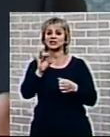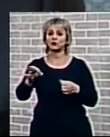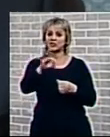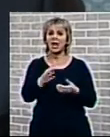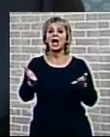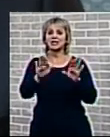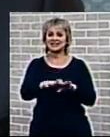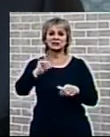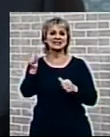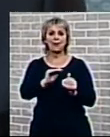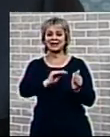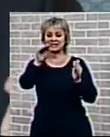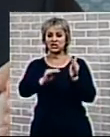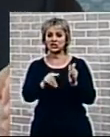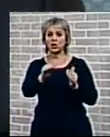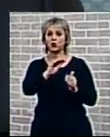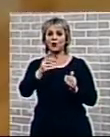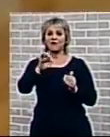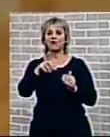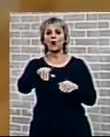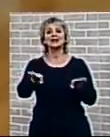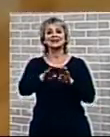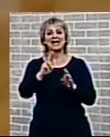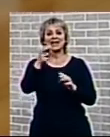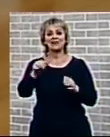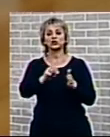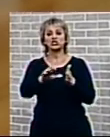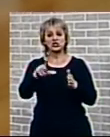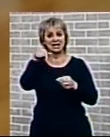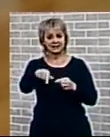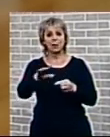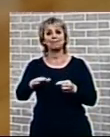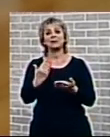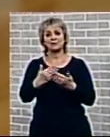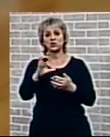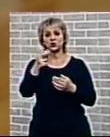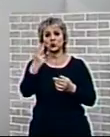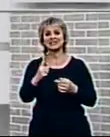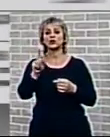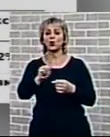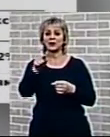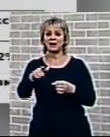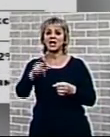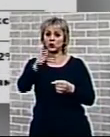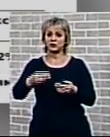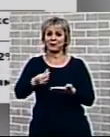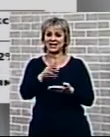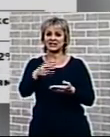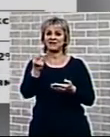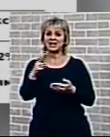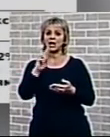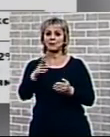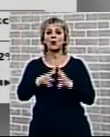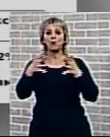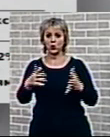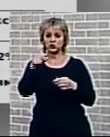области остаются самыми низкими в ЮФО. Так, за киловатт-час электричества в пределах соцнормы горожане будут платить на 12